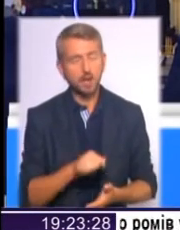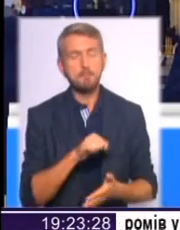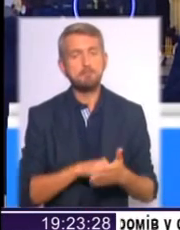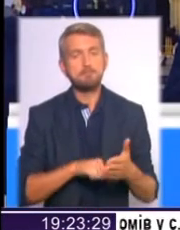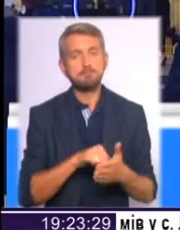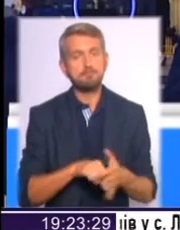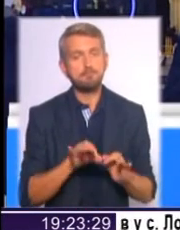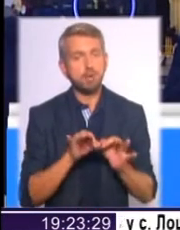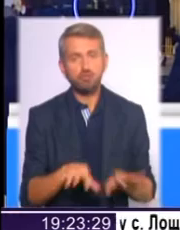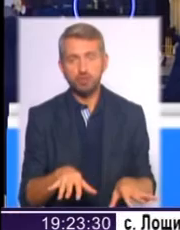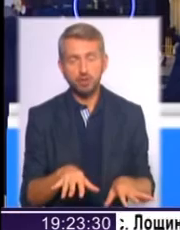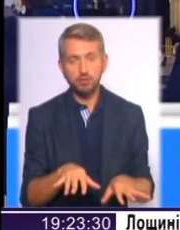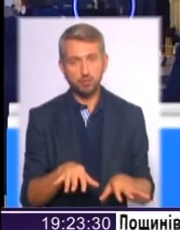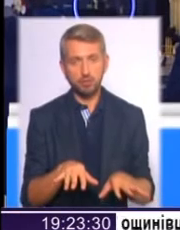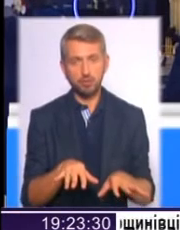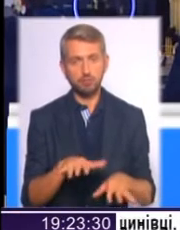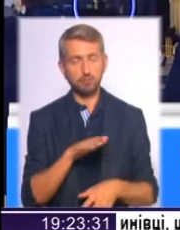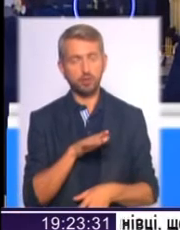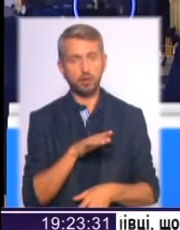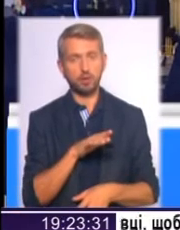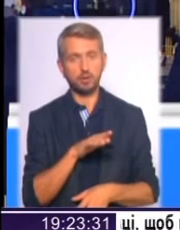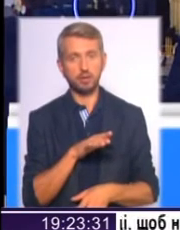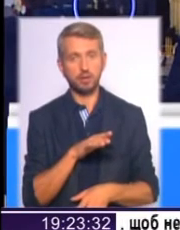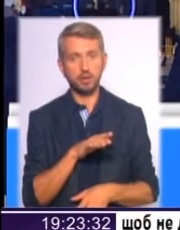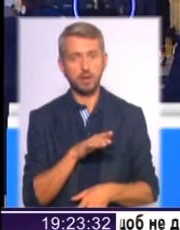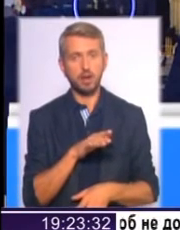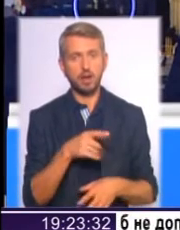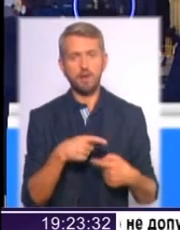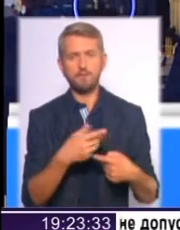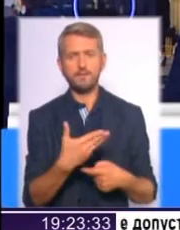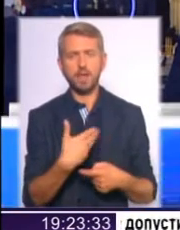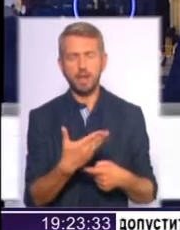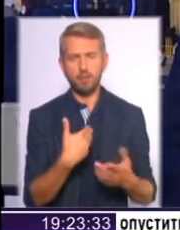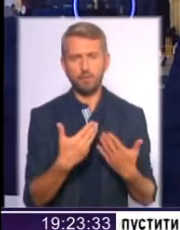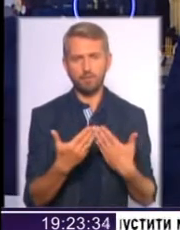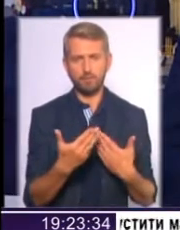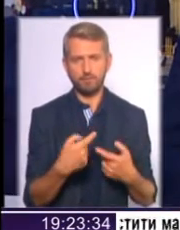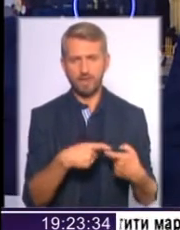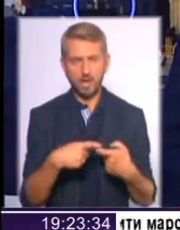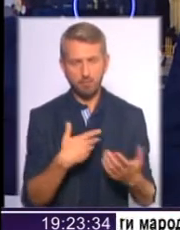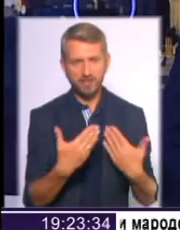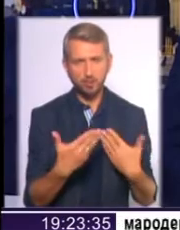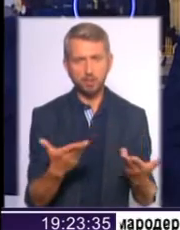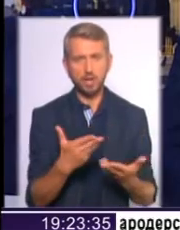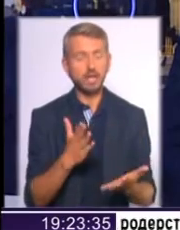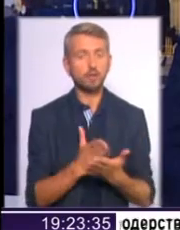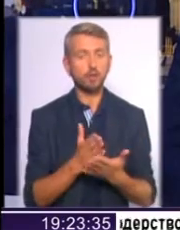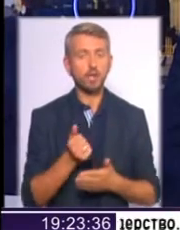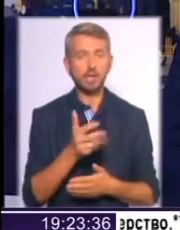і, як сказати, коренем зла стало ті взаємовідносини, які існували вже кілька років